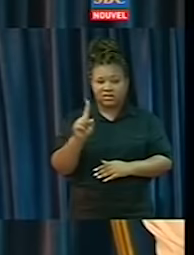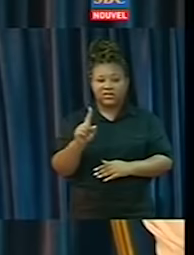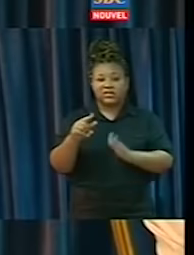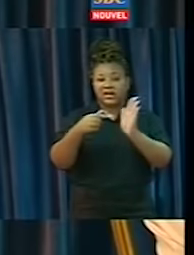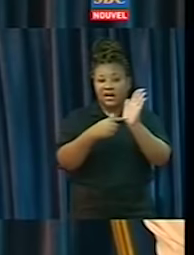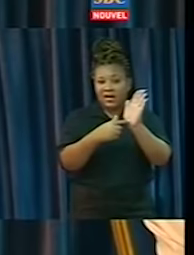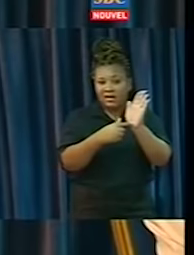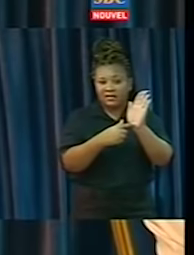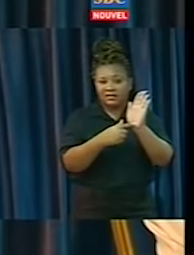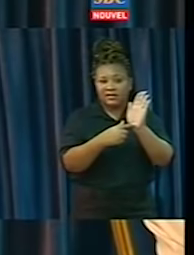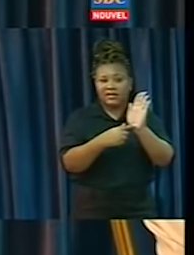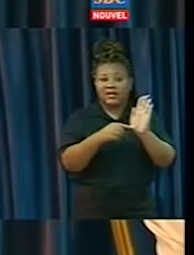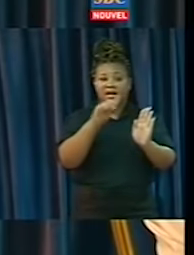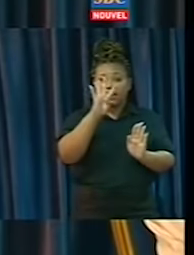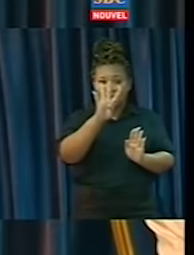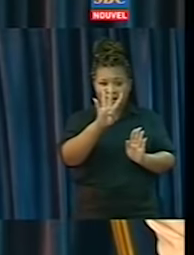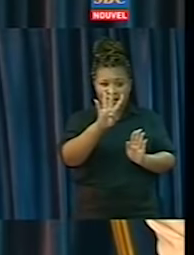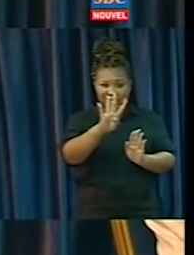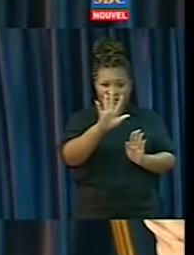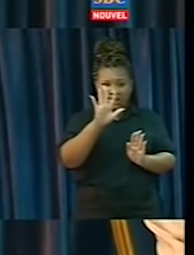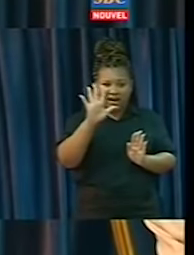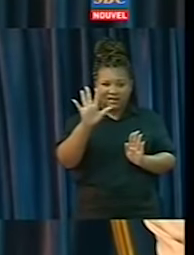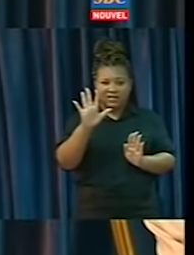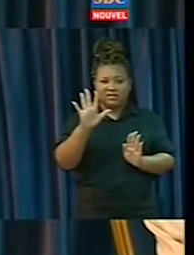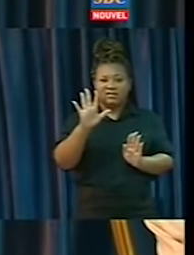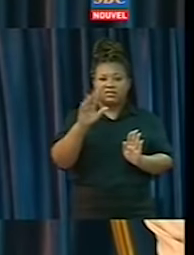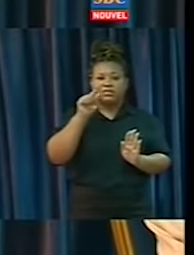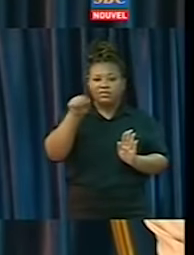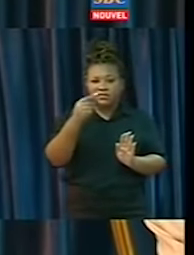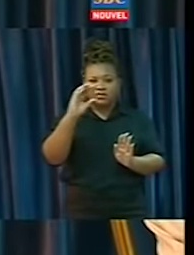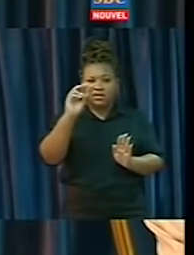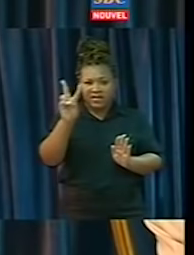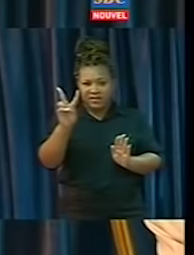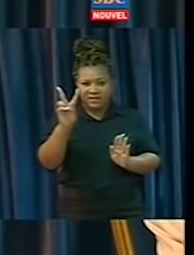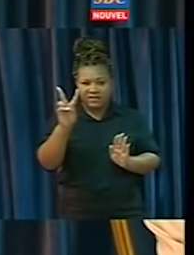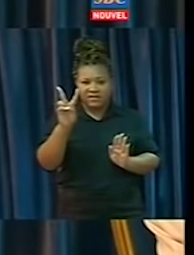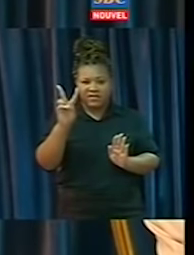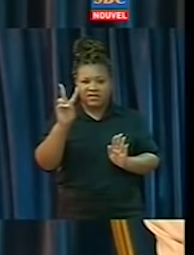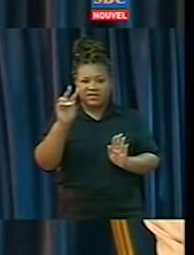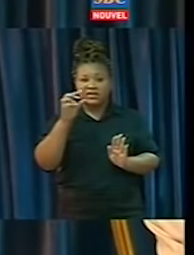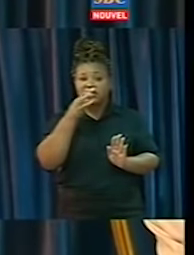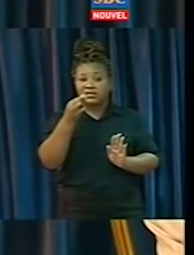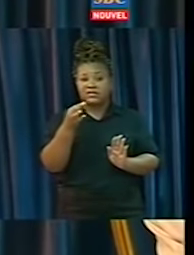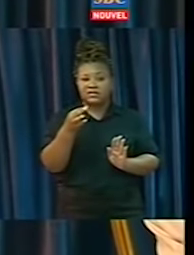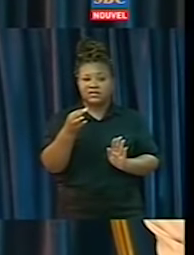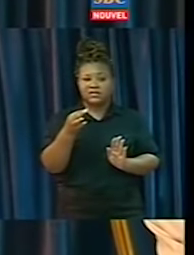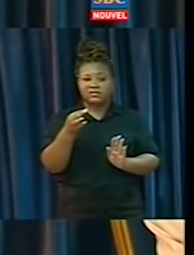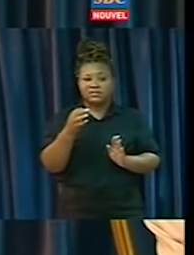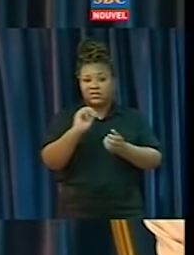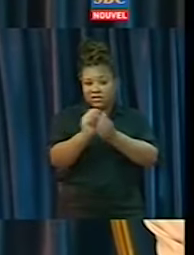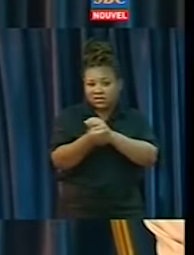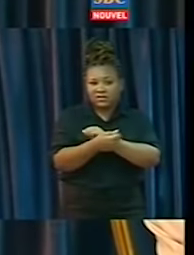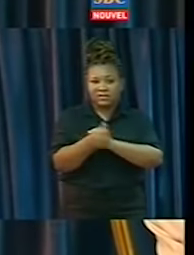sommes pas capables de présenter un supplementary qui substantiellement sans the approved estimates. So, bon l'année avant,